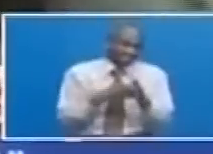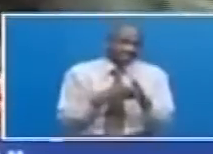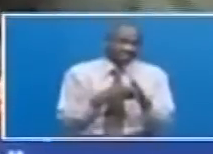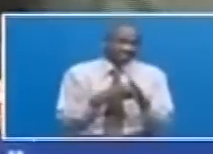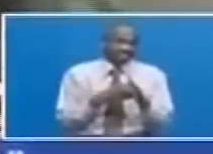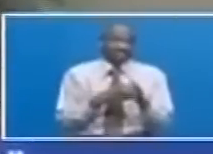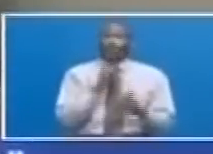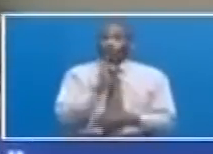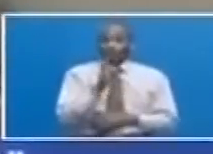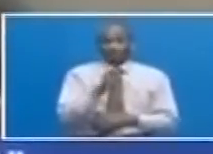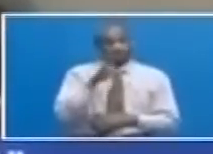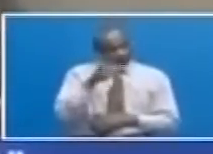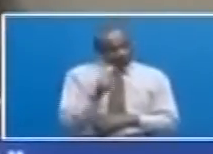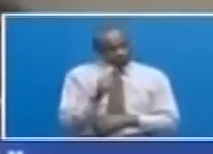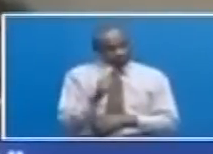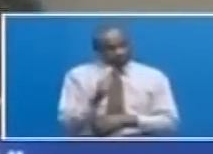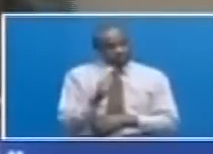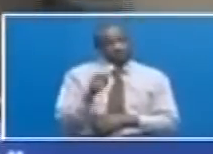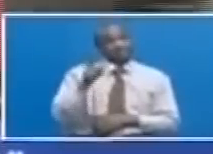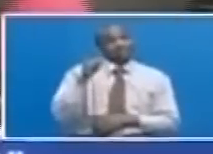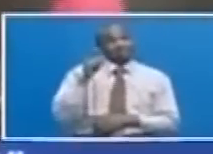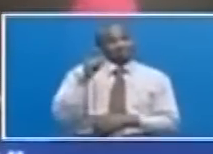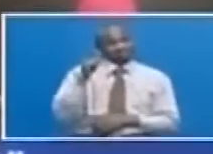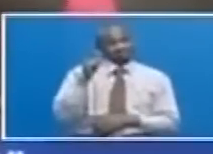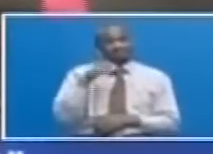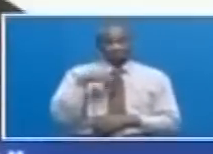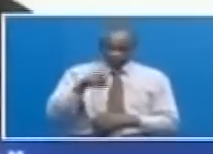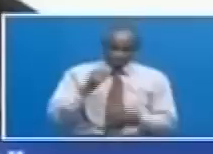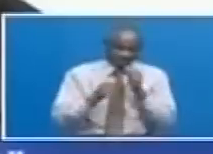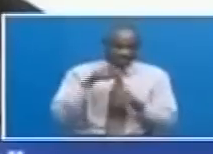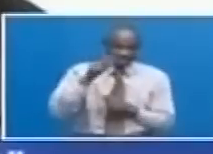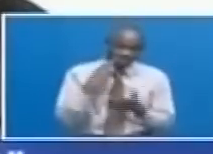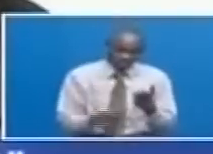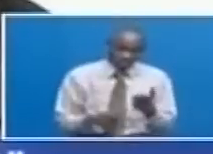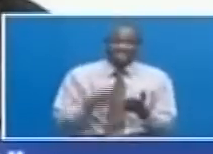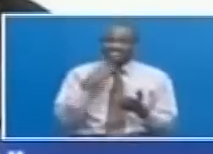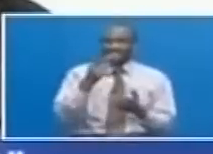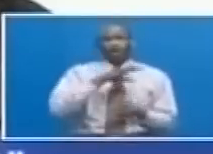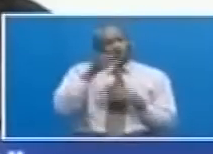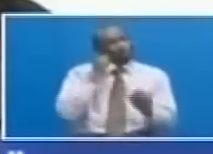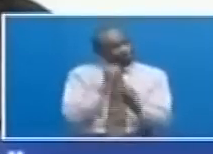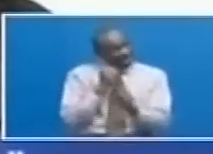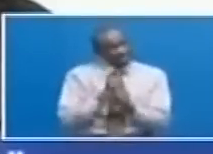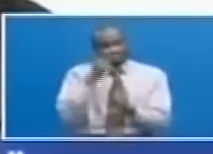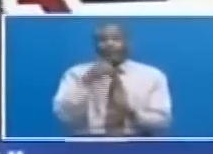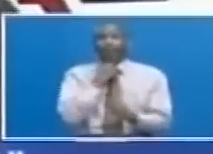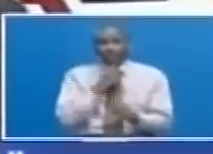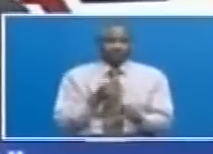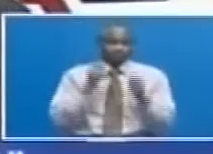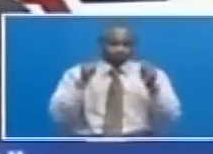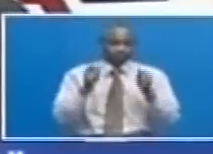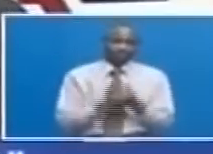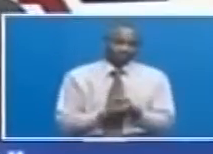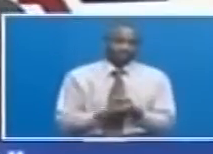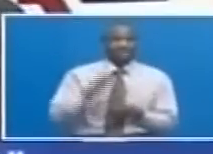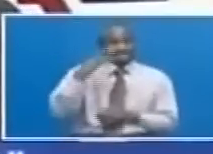lile onyo lililotolewa na shirikisho la waajiri hapo jana. Shirikisho hilo liliwatahadharisha wafanyikazi wenye hamu ya kugoma. FKE